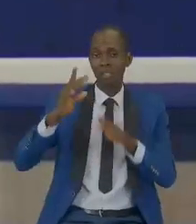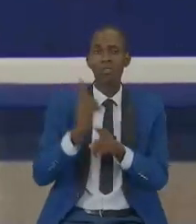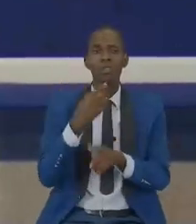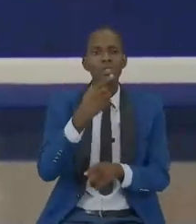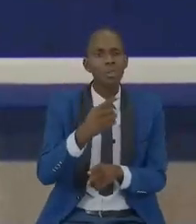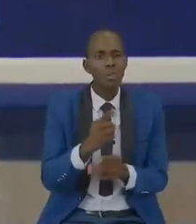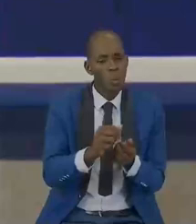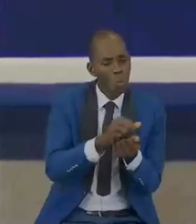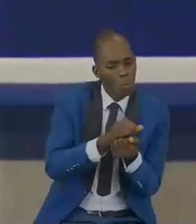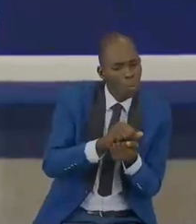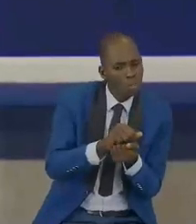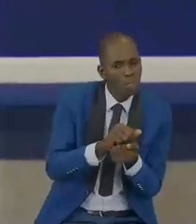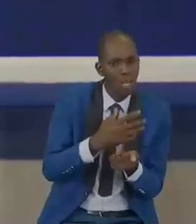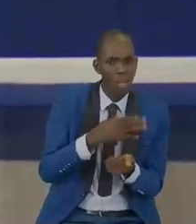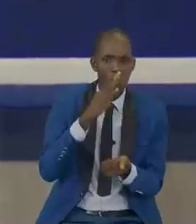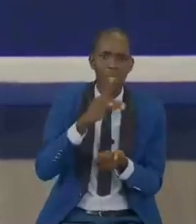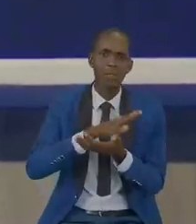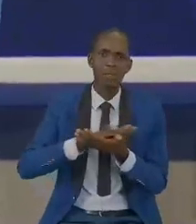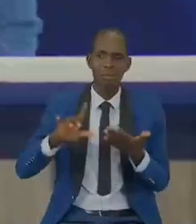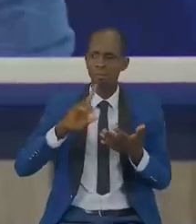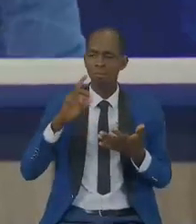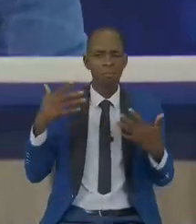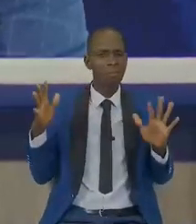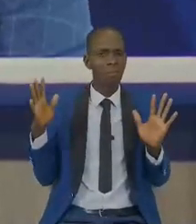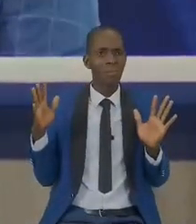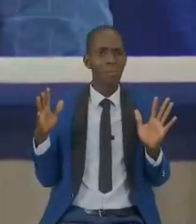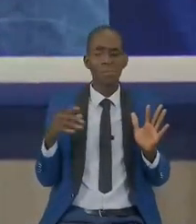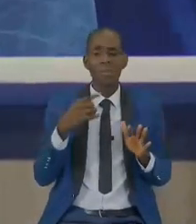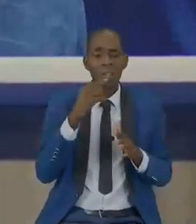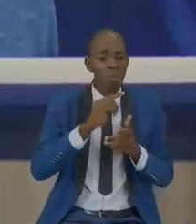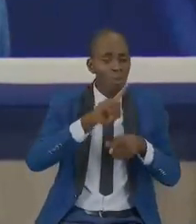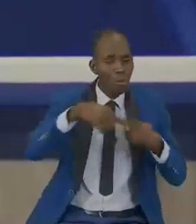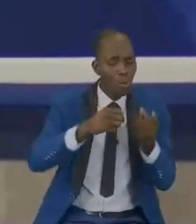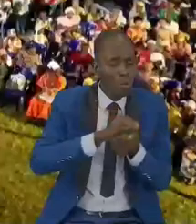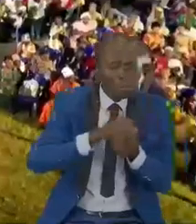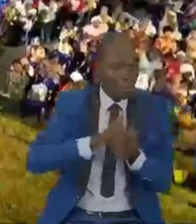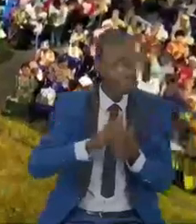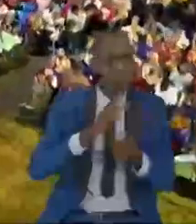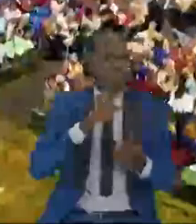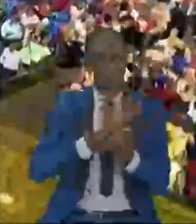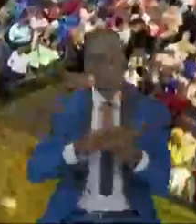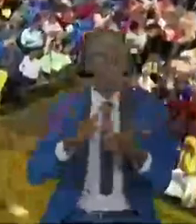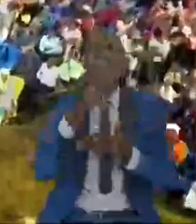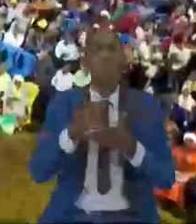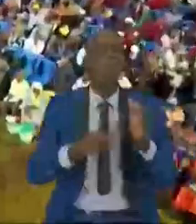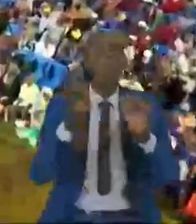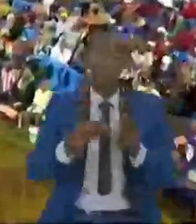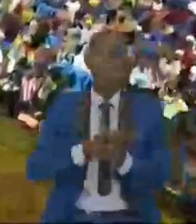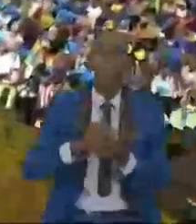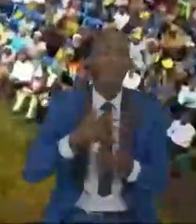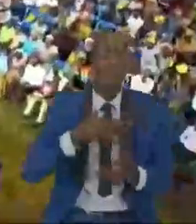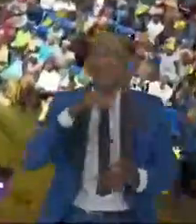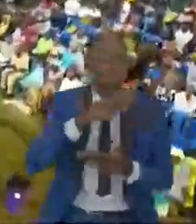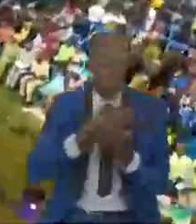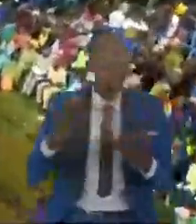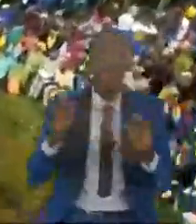chose de difficile, ne l'aurais-tu pas fait? Combien plus dois-tu faire ce qu'il t'a dit? Lave-toi et tu